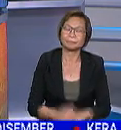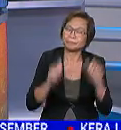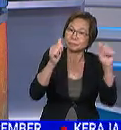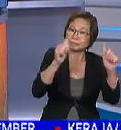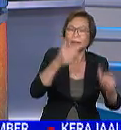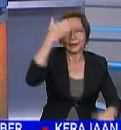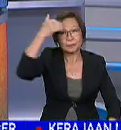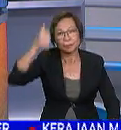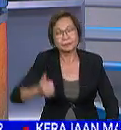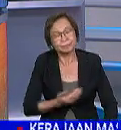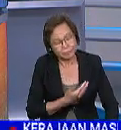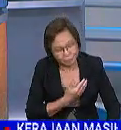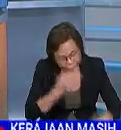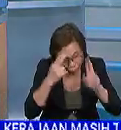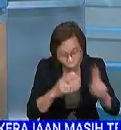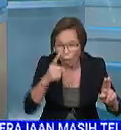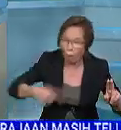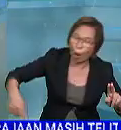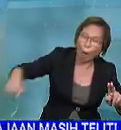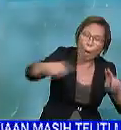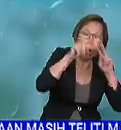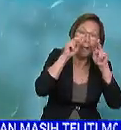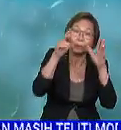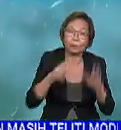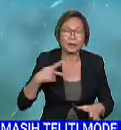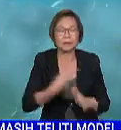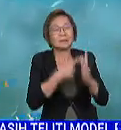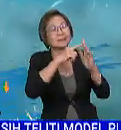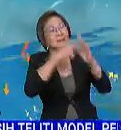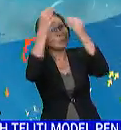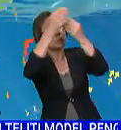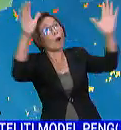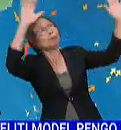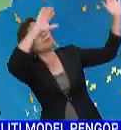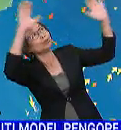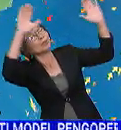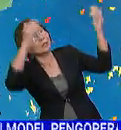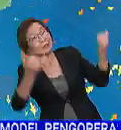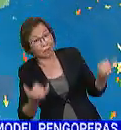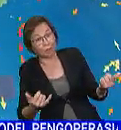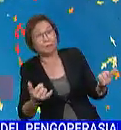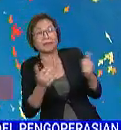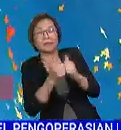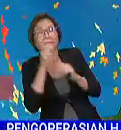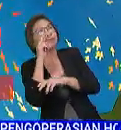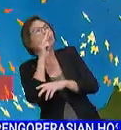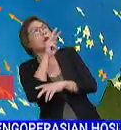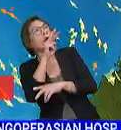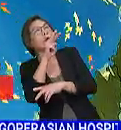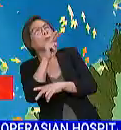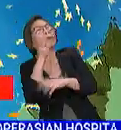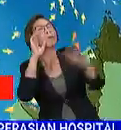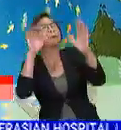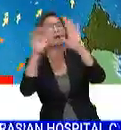Baiklah, assalamualaikum dan salam hormat kepada semua penonton. Kita mulakan informasi cuaca pada petang ini dengan melihat kepada